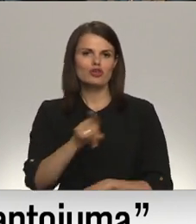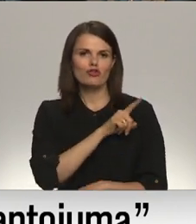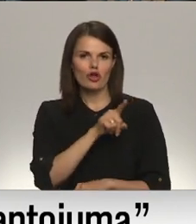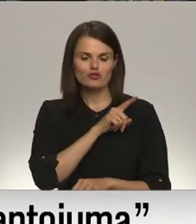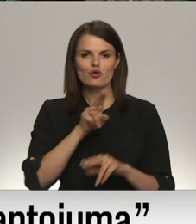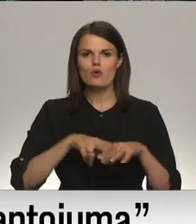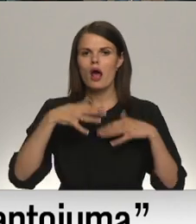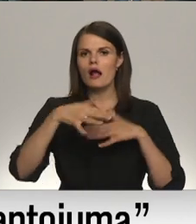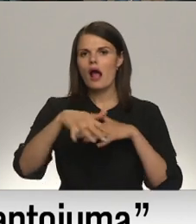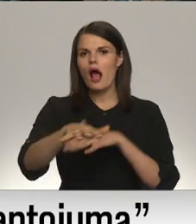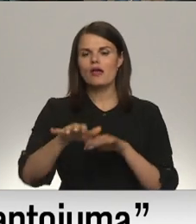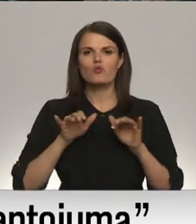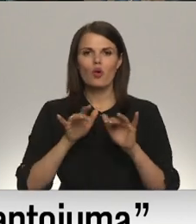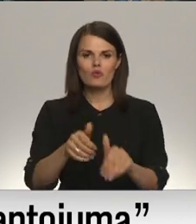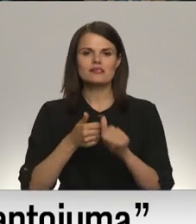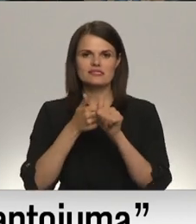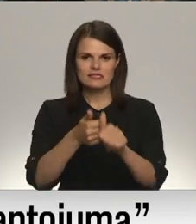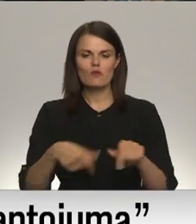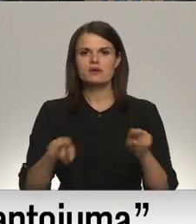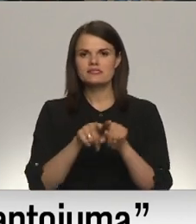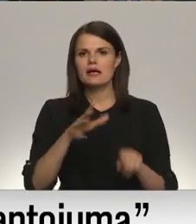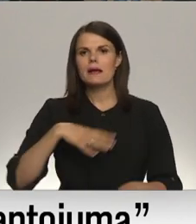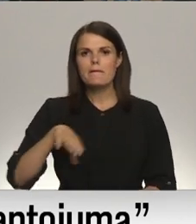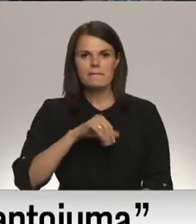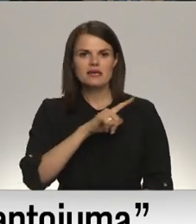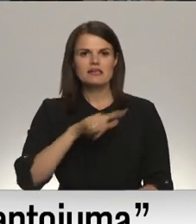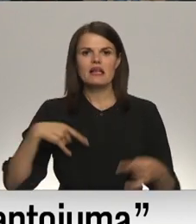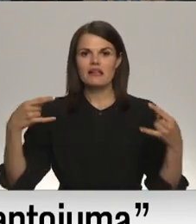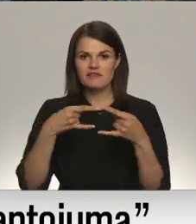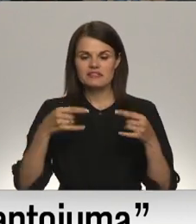gājienu norisei sekosim līdz arī mēs Latvijas televīzijā. Varam